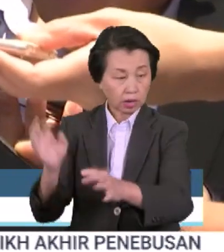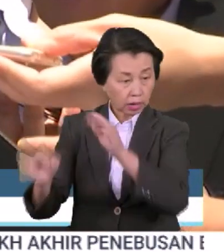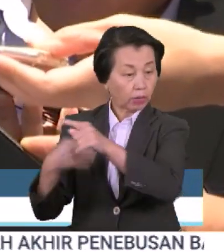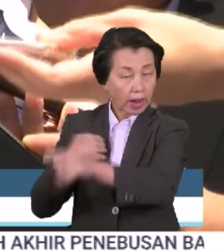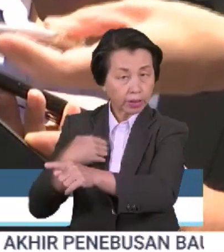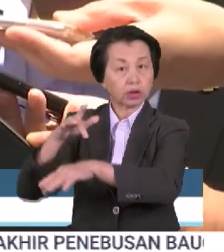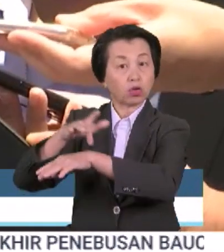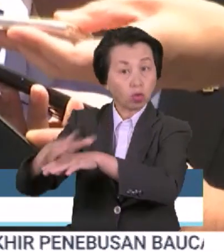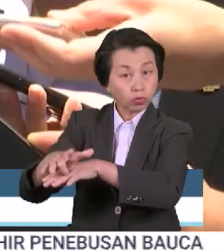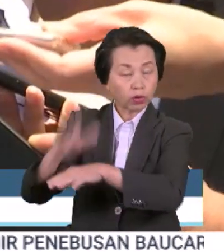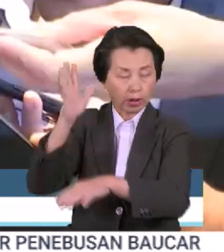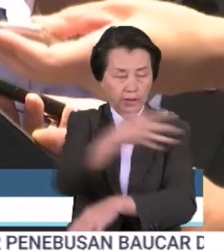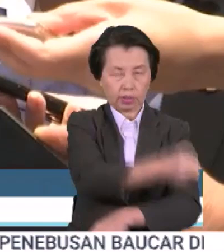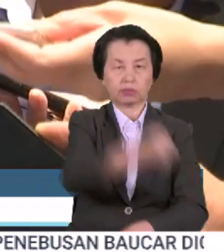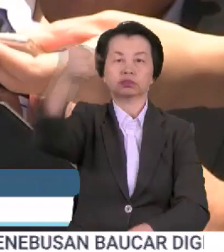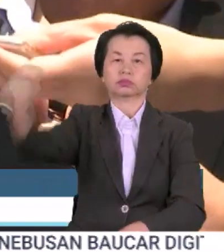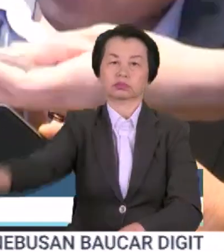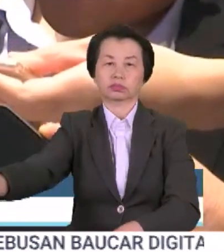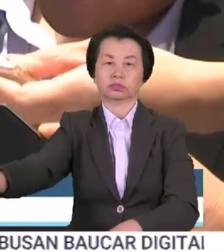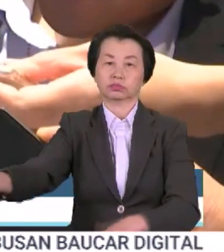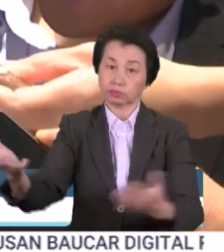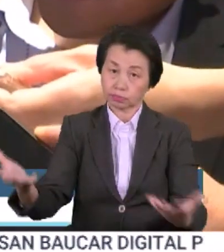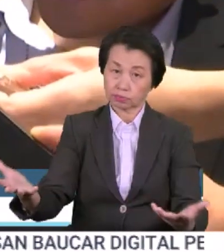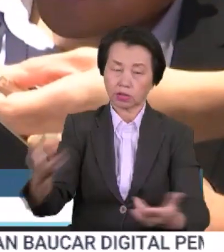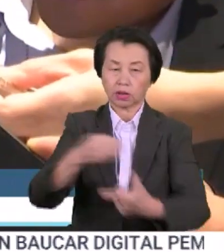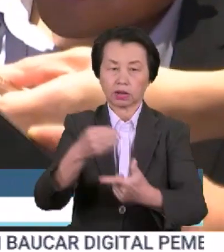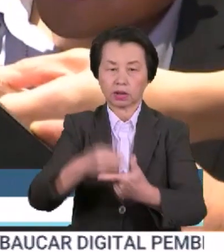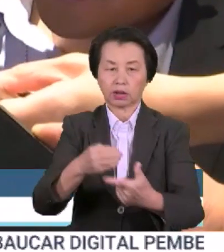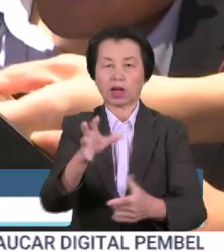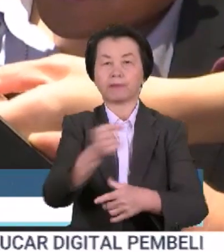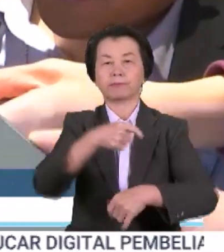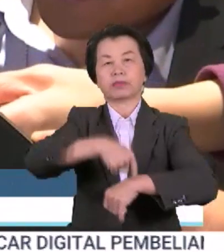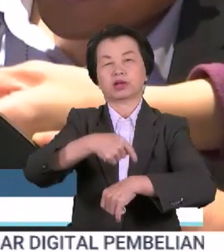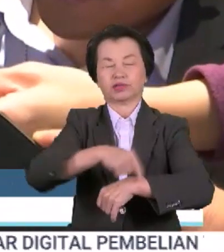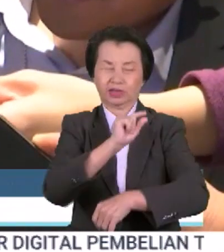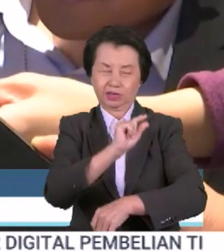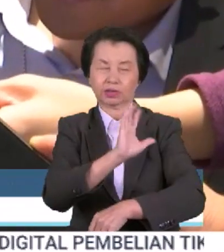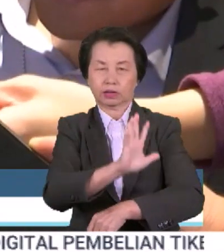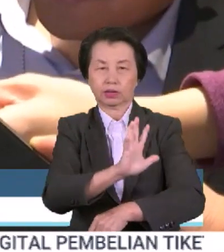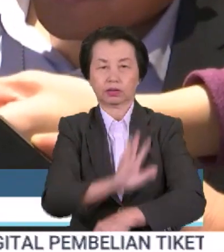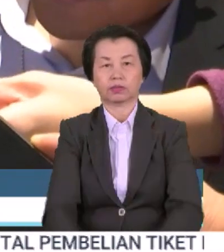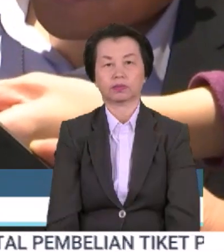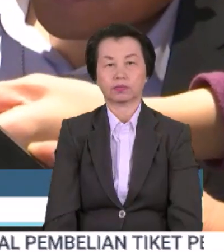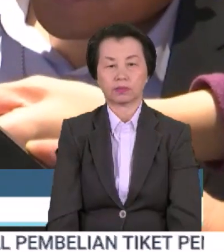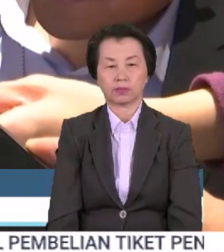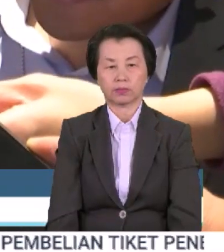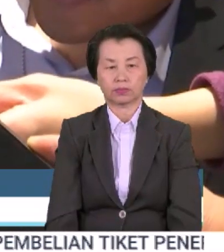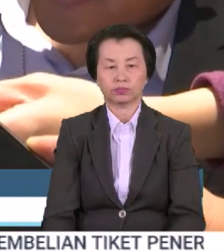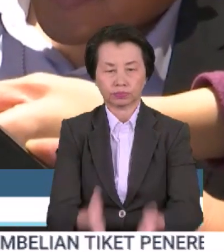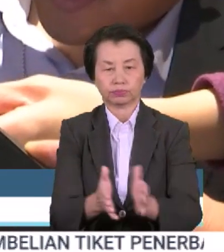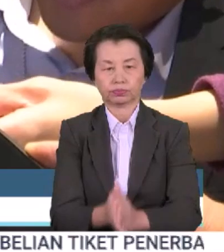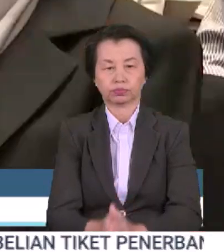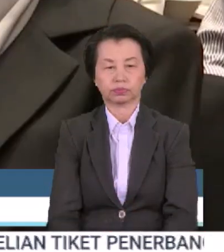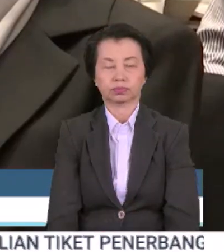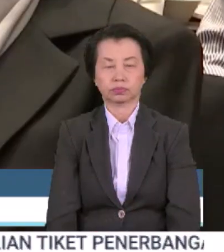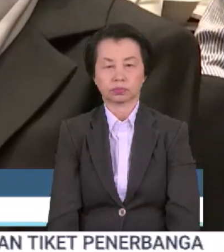kekosongan, dan kita akan cuba assist lah, ataupun facilitate lah kepada permintaan